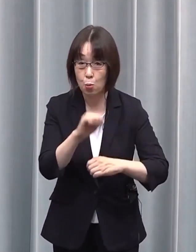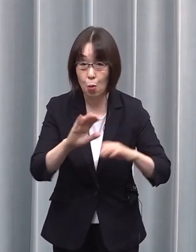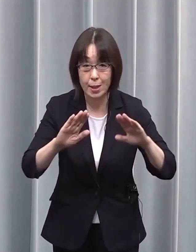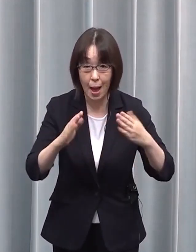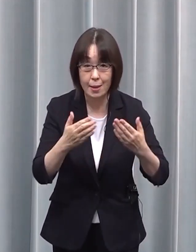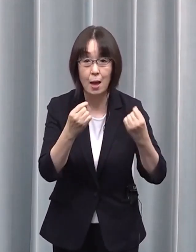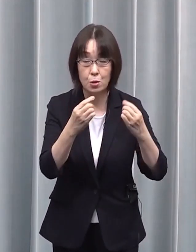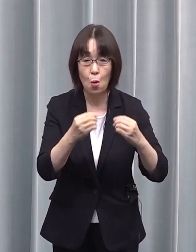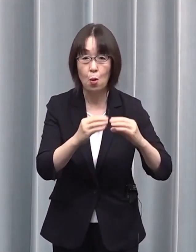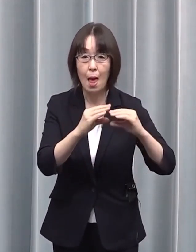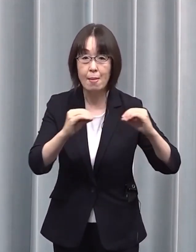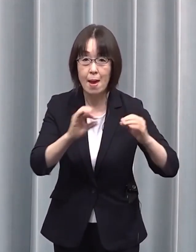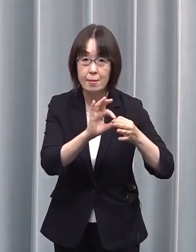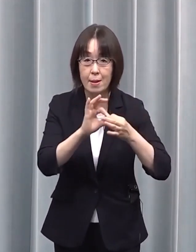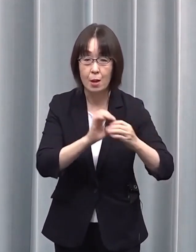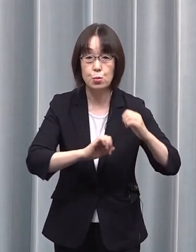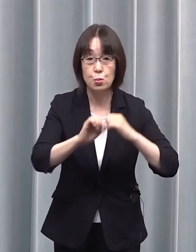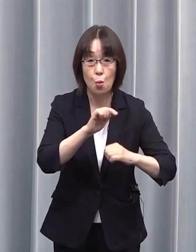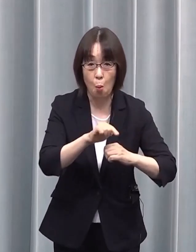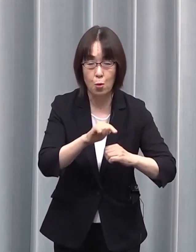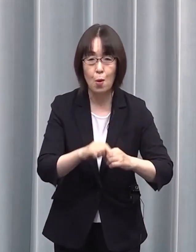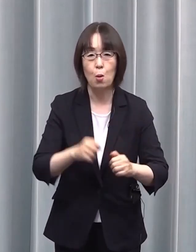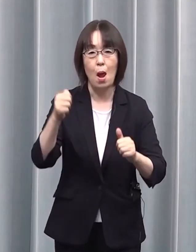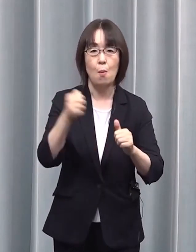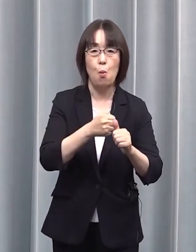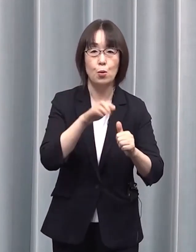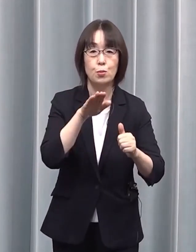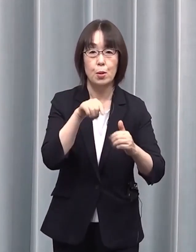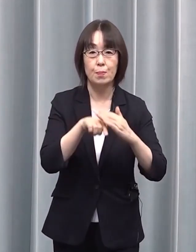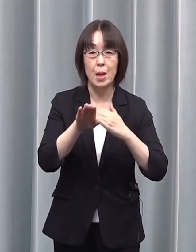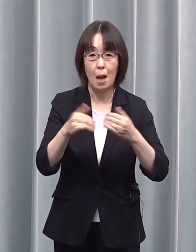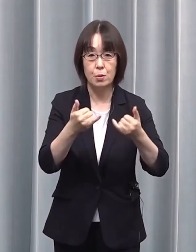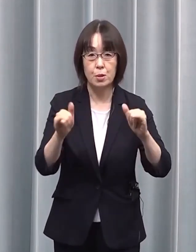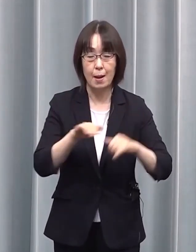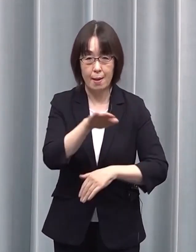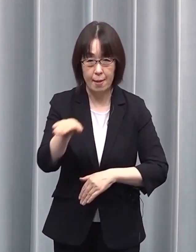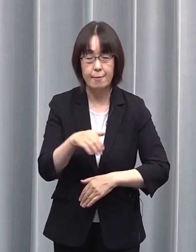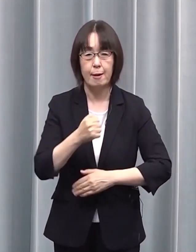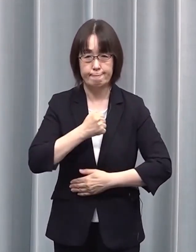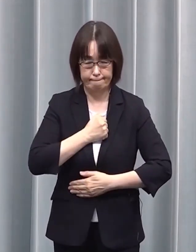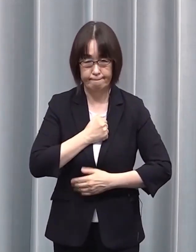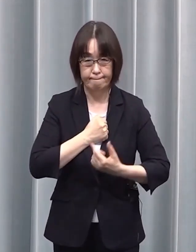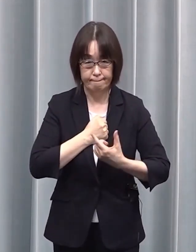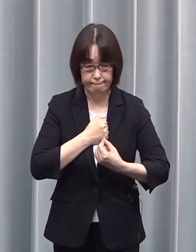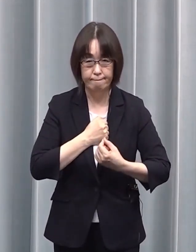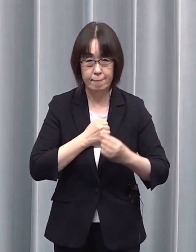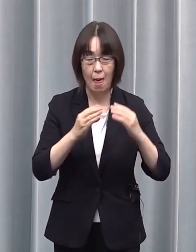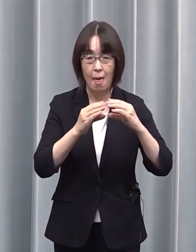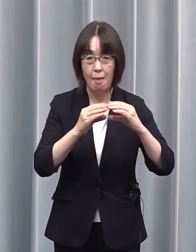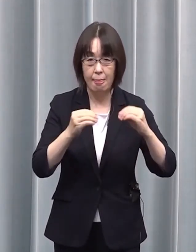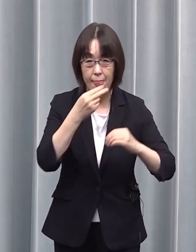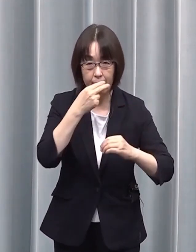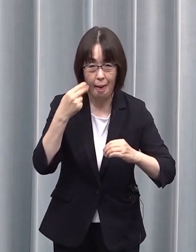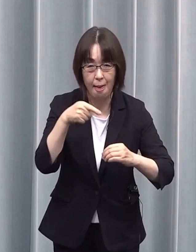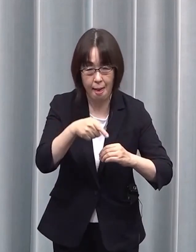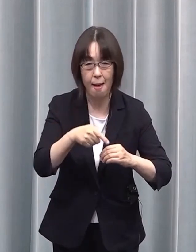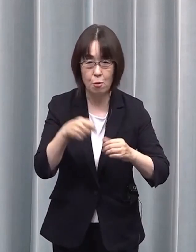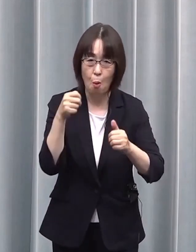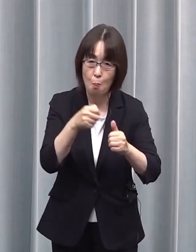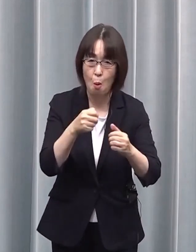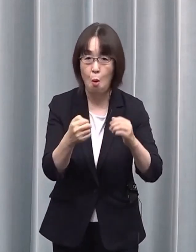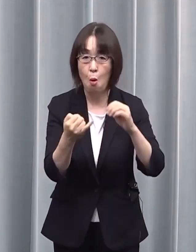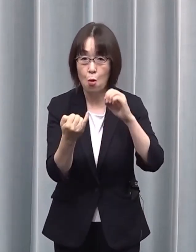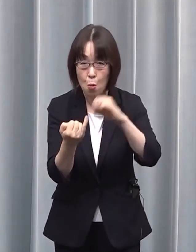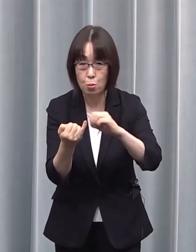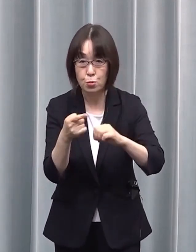暴力という認識を社会全体で共有し、性犯罪性暴力の根絶のための取り組みや被害者支